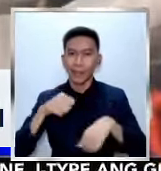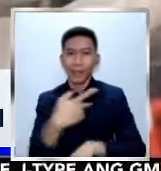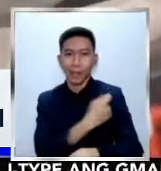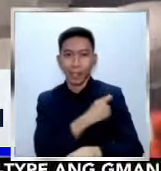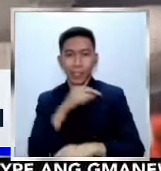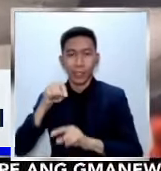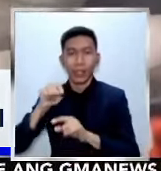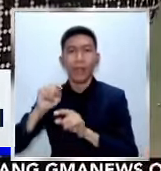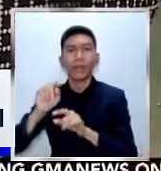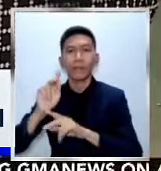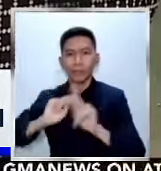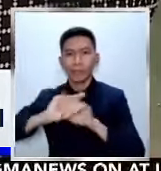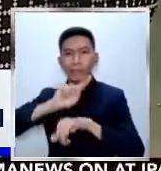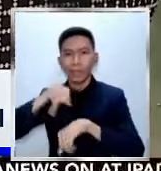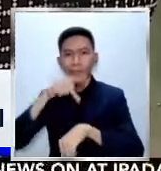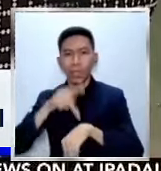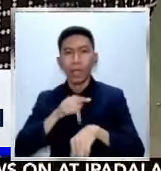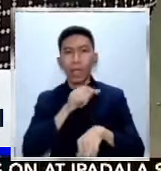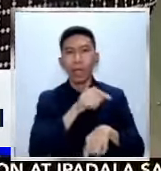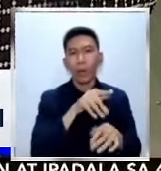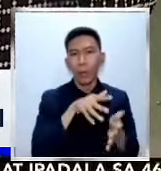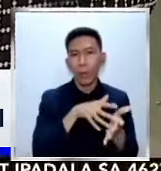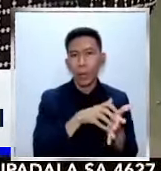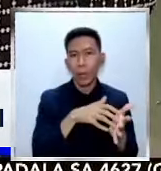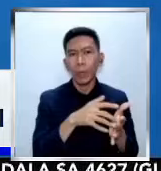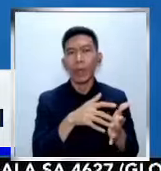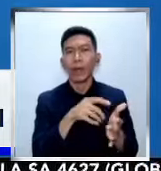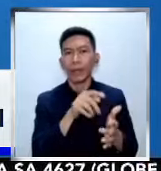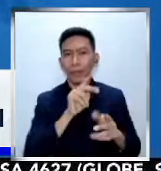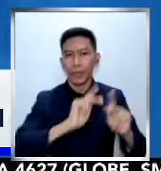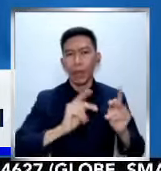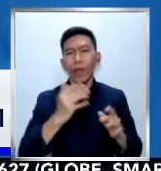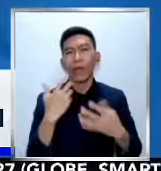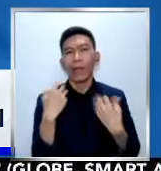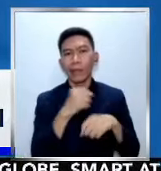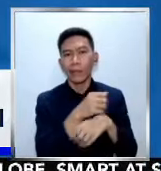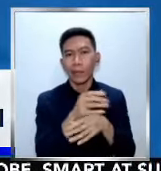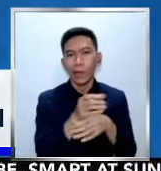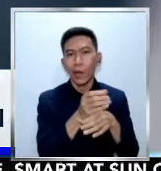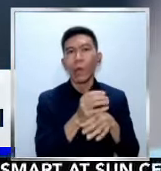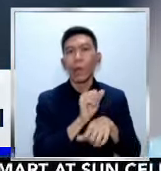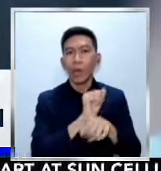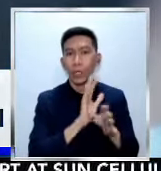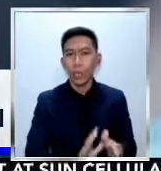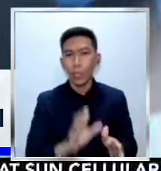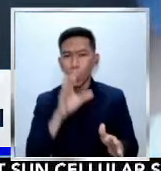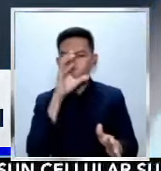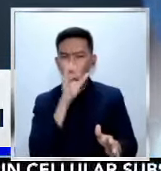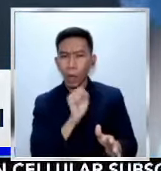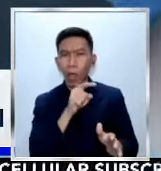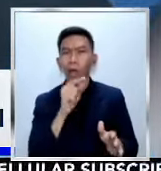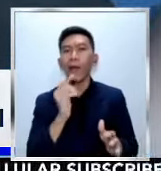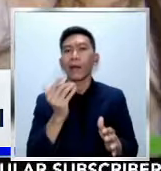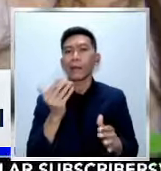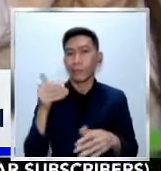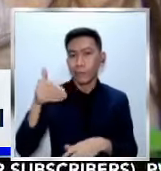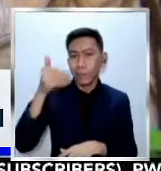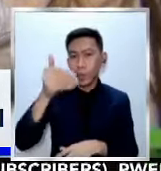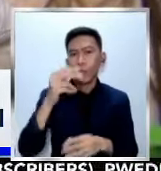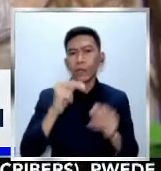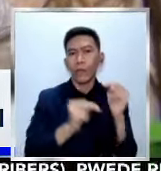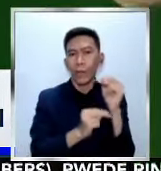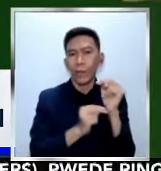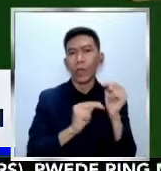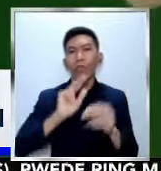mga vulnerable population tulad ng nakatatanda at mga may sakit, balak simula ng third dose sa kalagitnaan ng Nobyembre hanggang sa